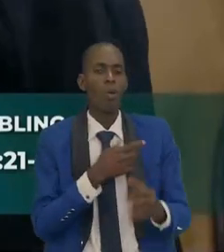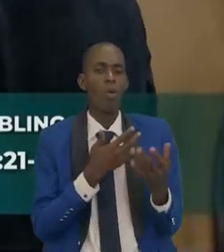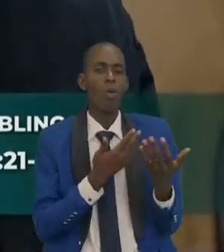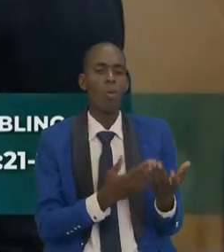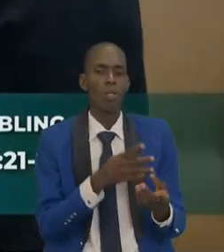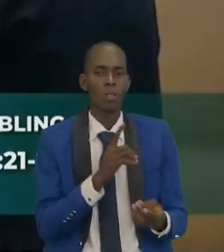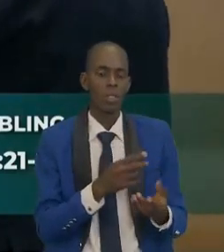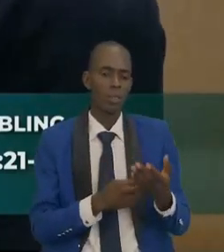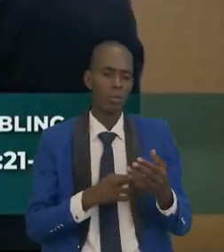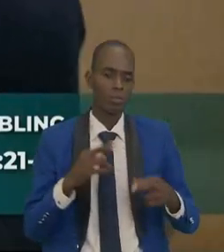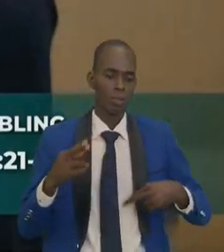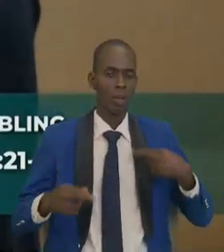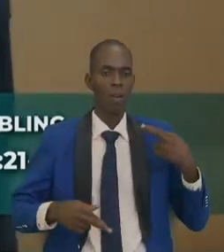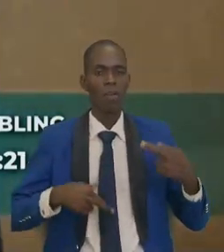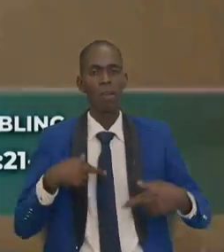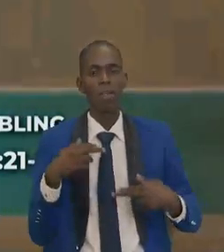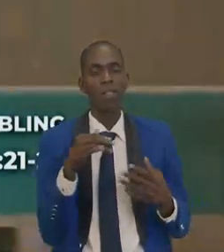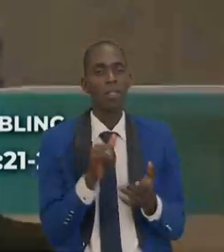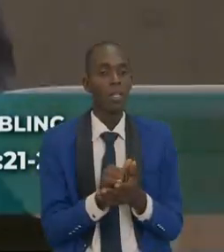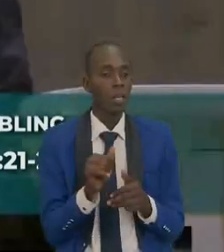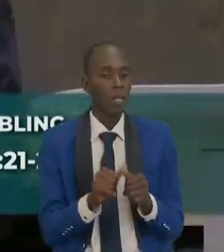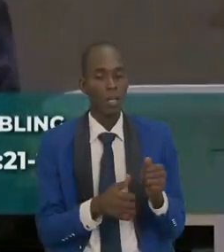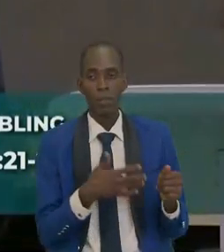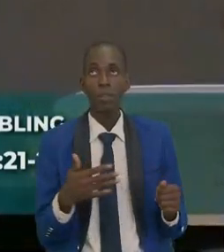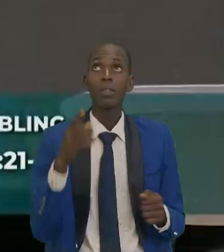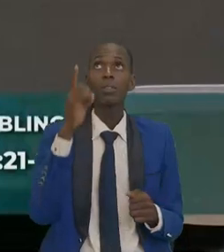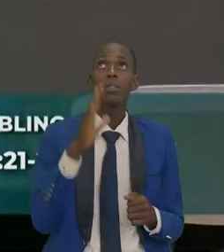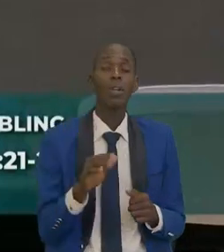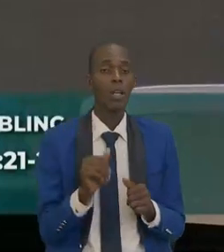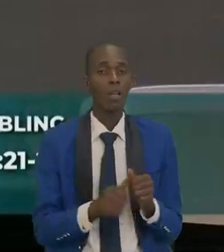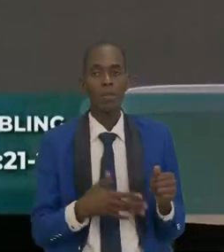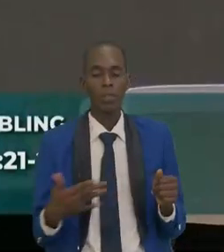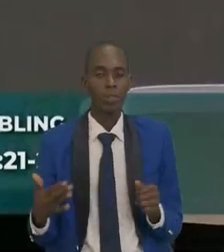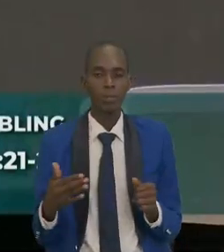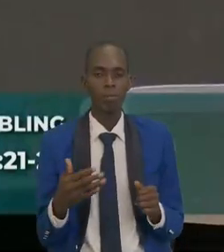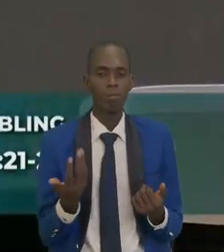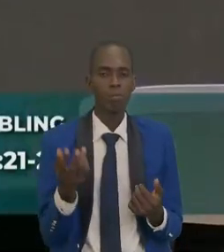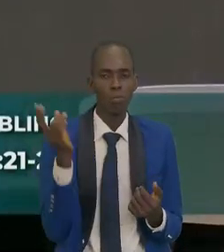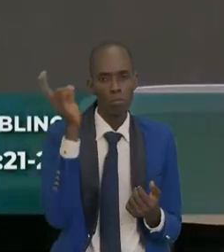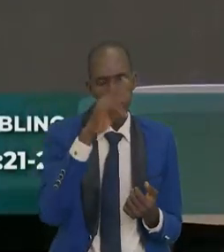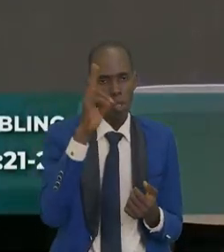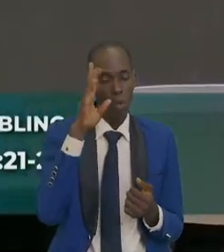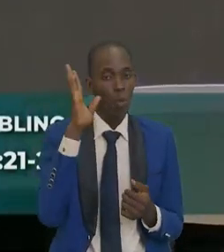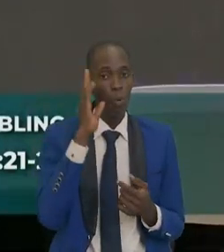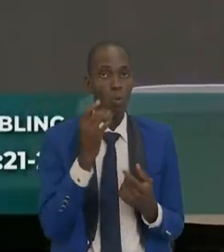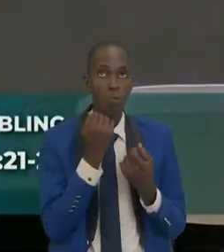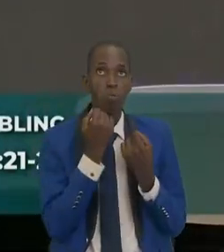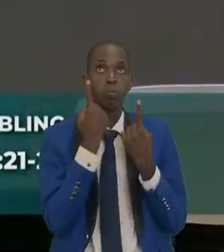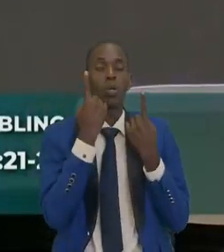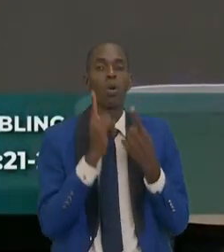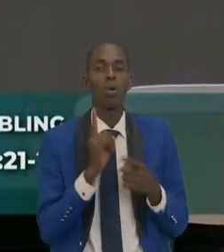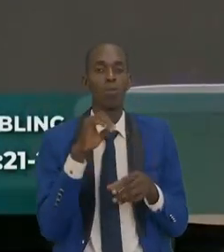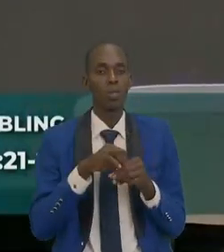Le réveil tant attendu. Pour que tout ce qui est dormant se réveille dans ton cœur, dans ta